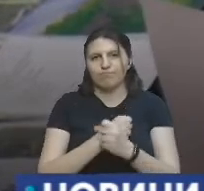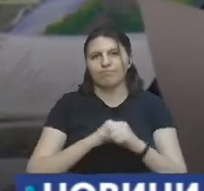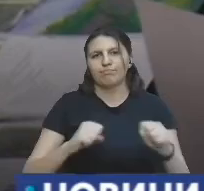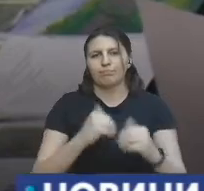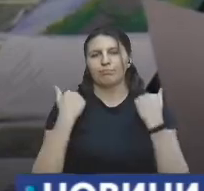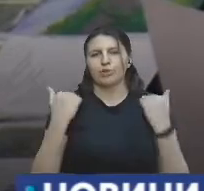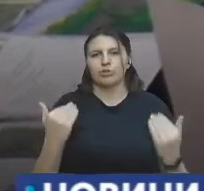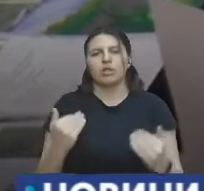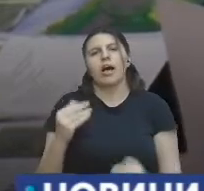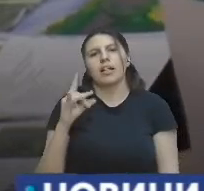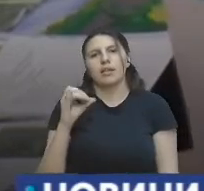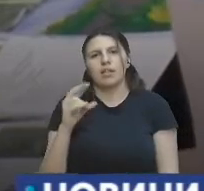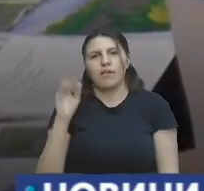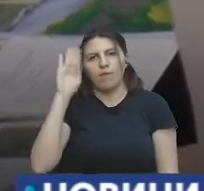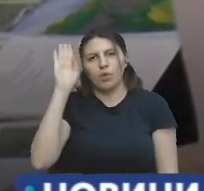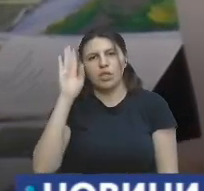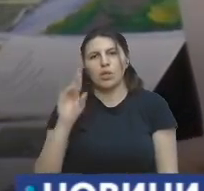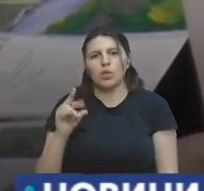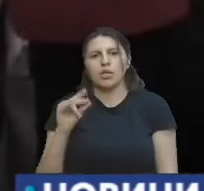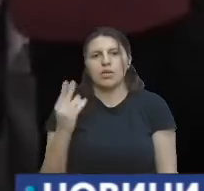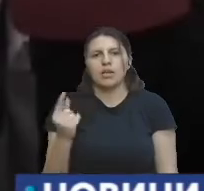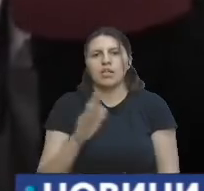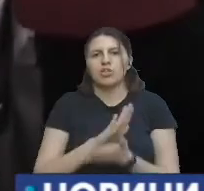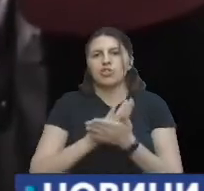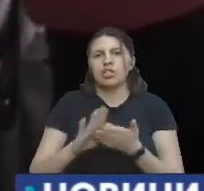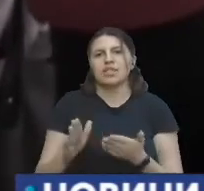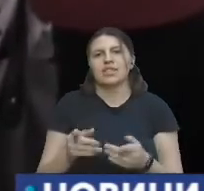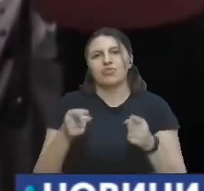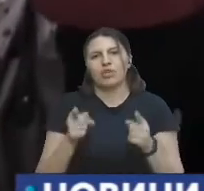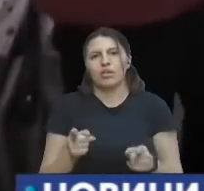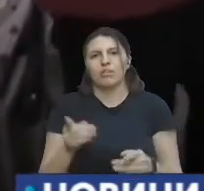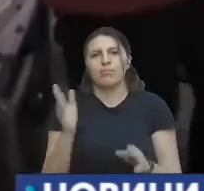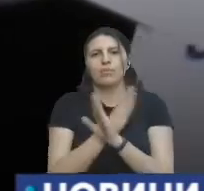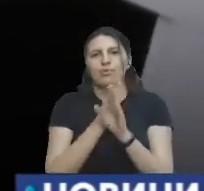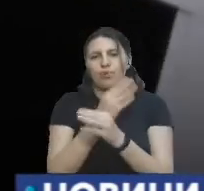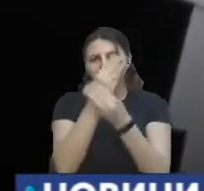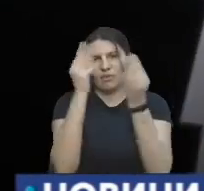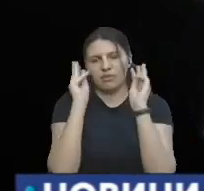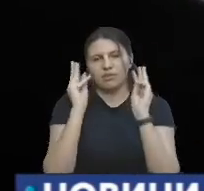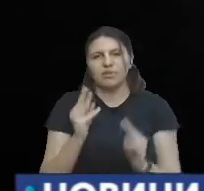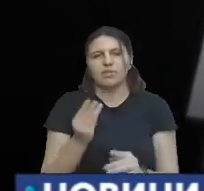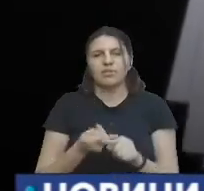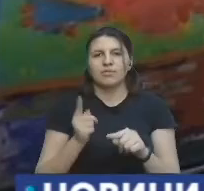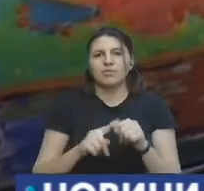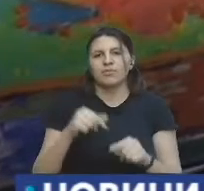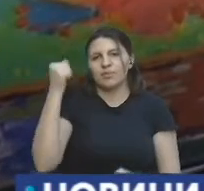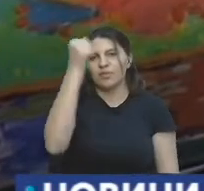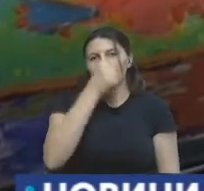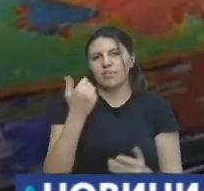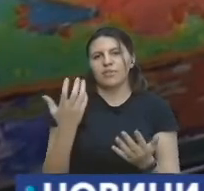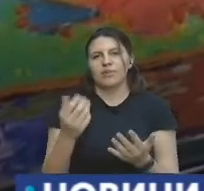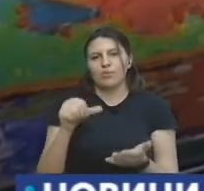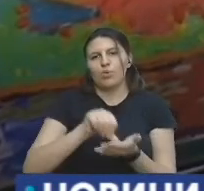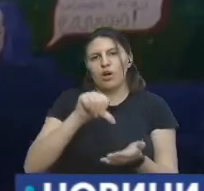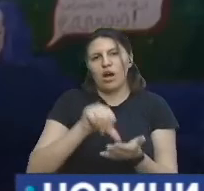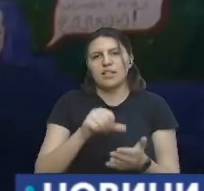Донець, ти чистий і щедрий, природи вінець. Участь у конкурсі цьогоріч взяли понад 800 школярів та студентів віком від